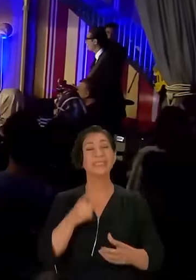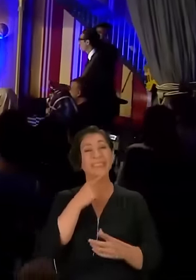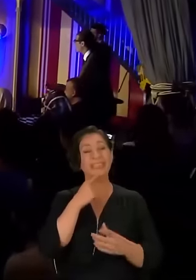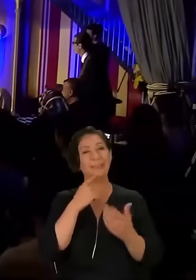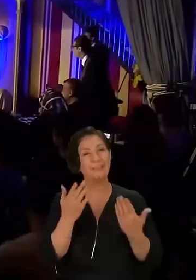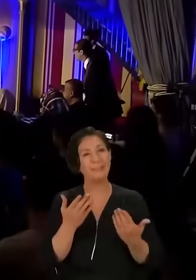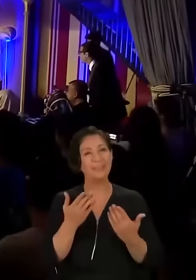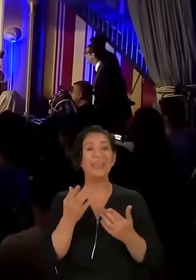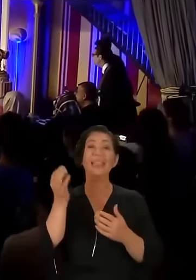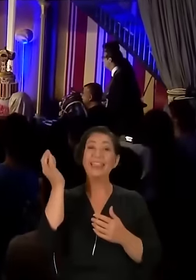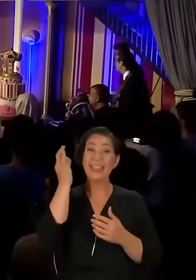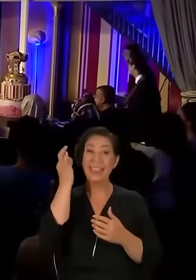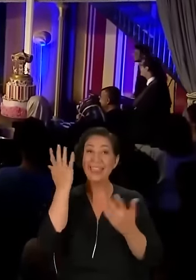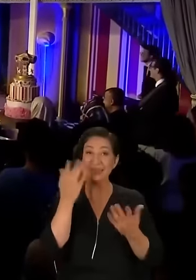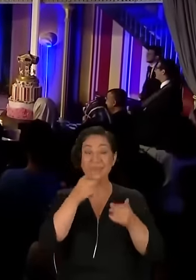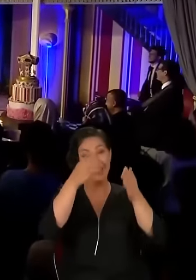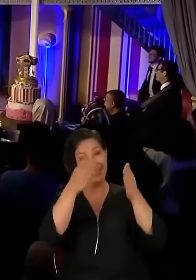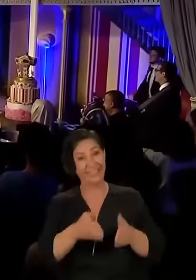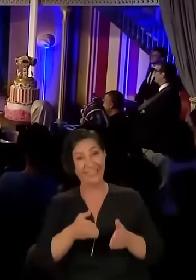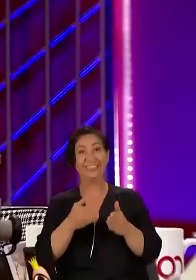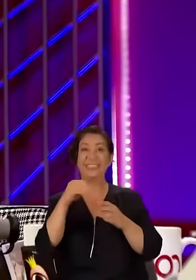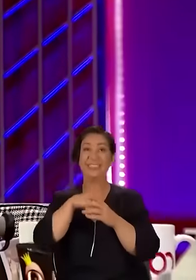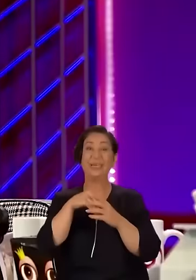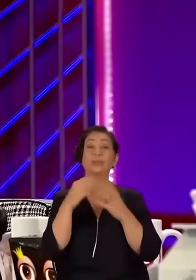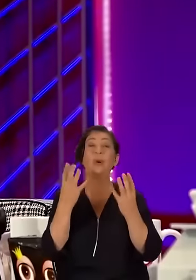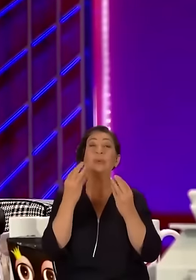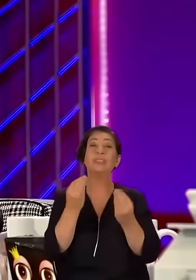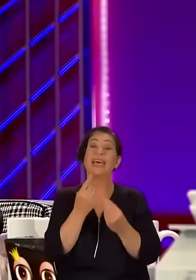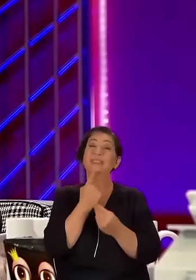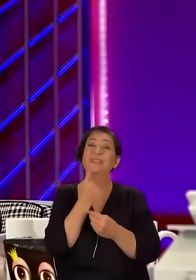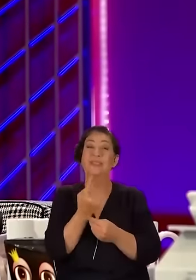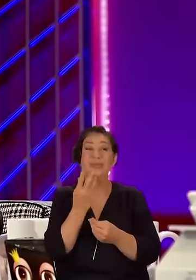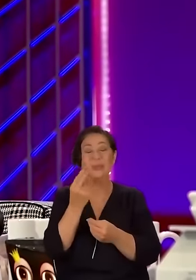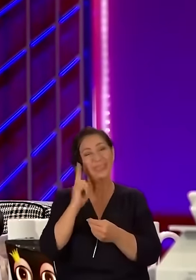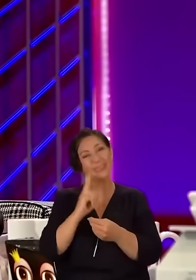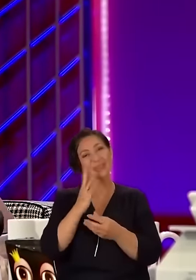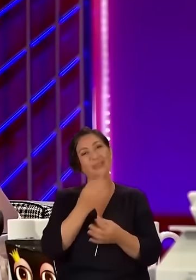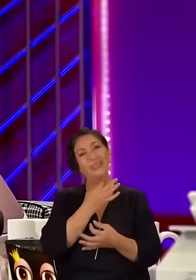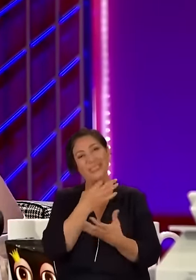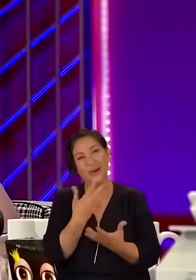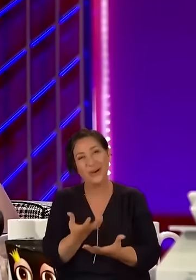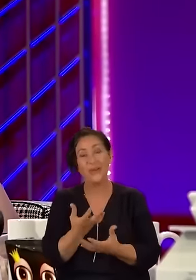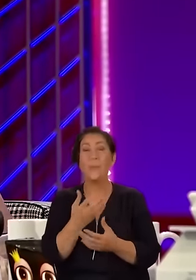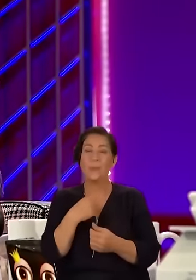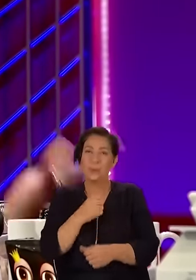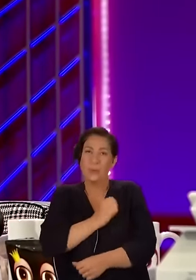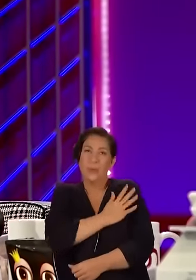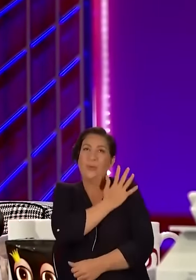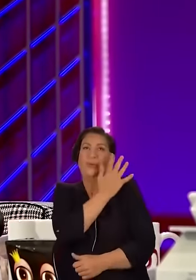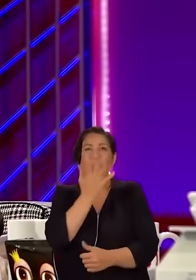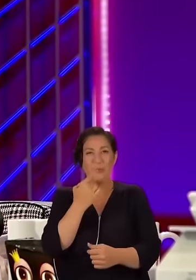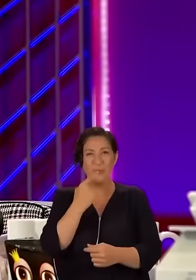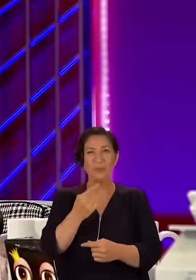Tatlım efendim, dinlediniz mi sizin ön sözünüzü? Çok güzel sözlerdi, çok zarifsiniz, çok teşekkür ediyorum. Onur duydum sizden